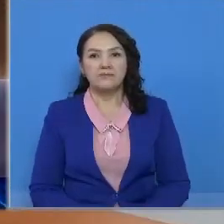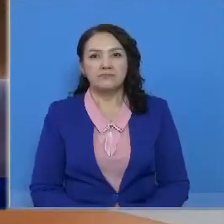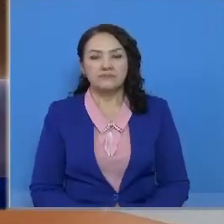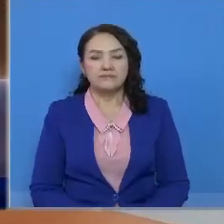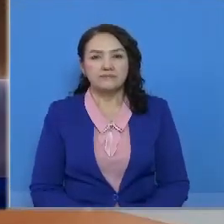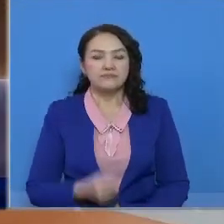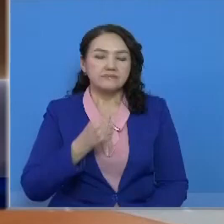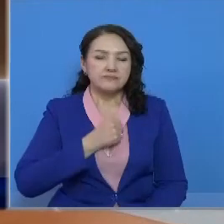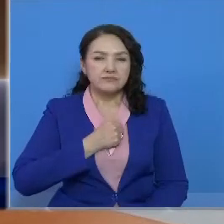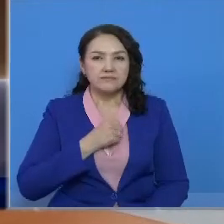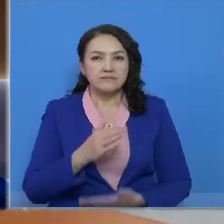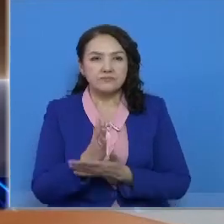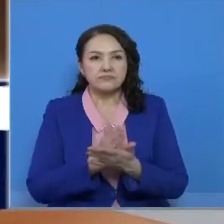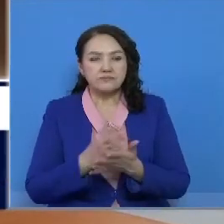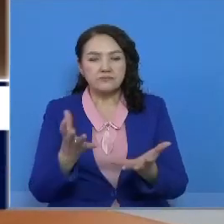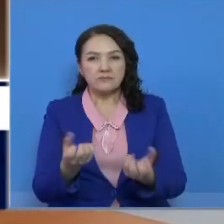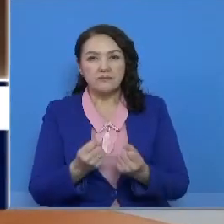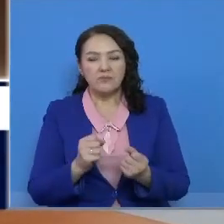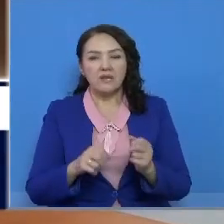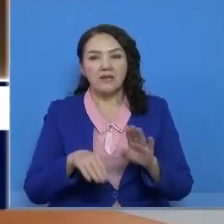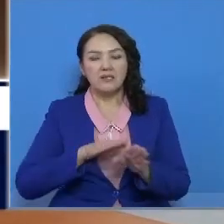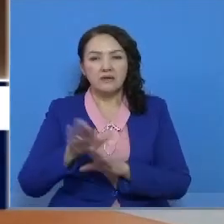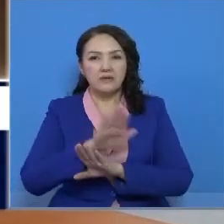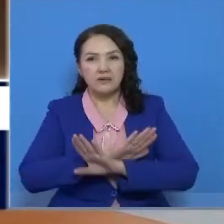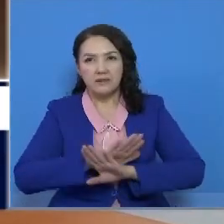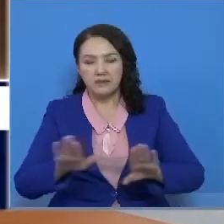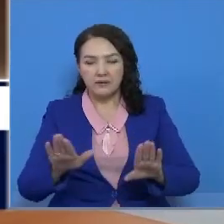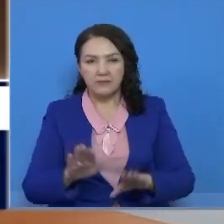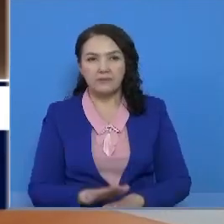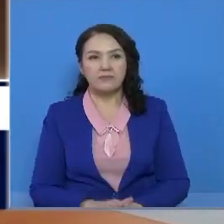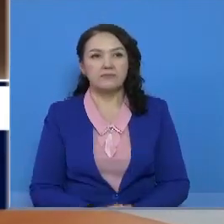служба от слова практически не выполняется